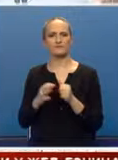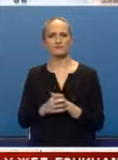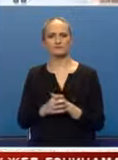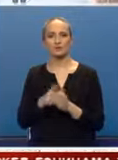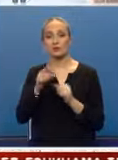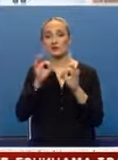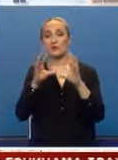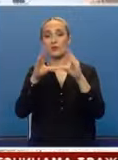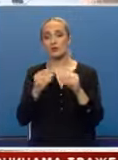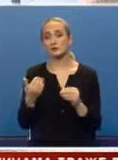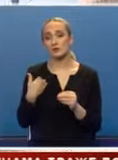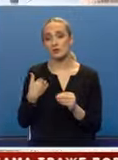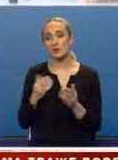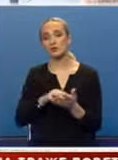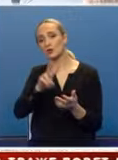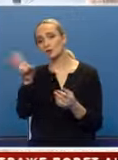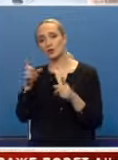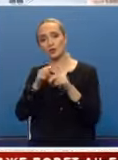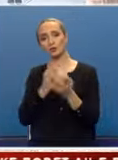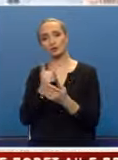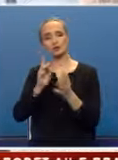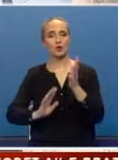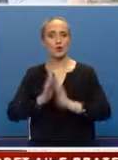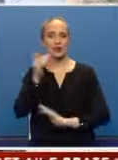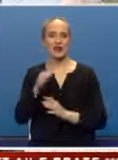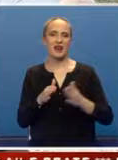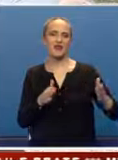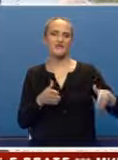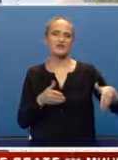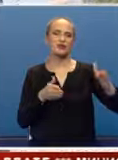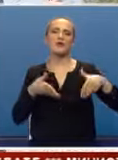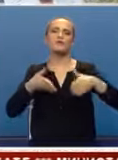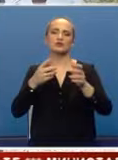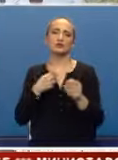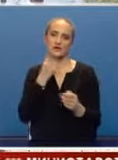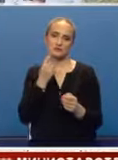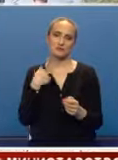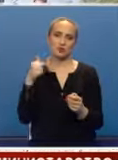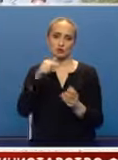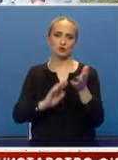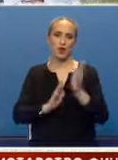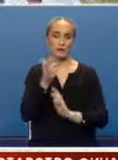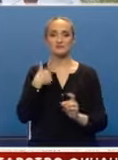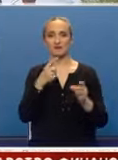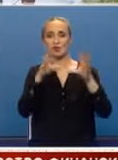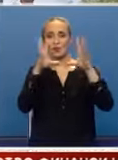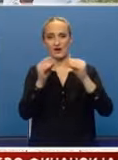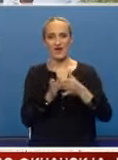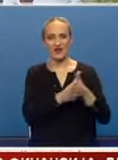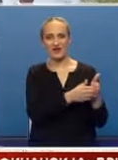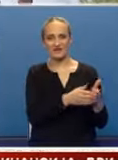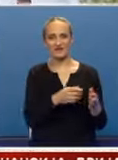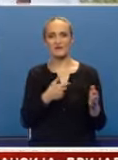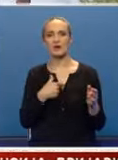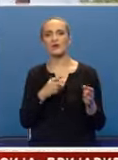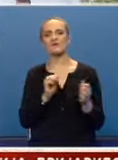to ugasili, dobili smo dojavu da gori na Dužima. Lijeva strana puteva je gorila kad smo došli, međutim sanirali smo tu lijevu stranu i borili se